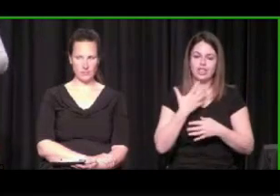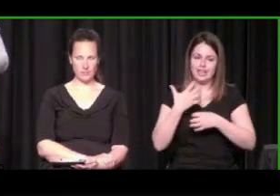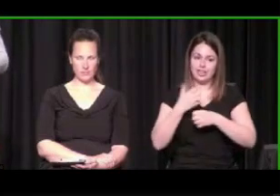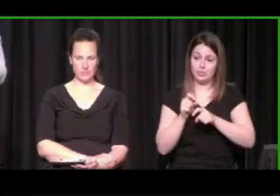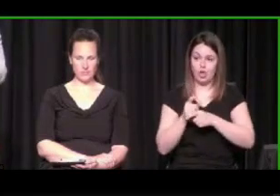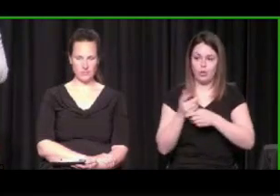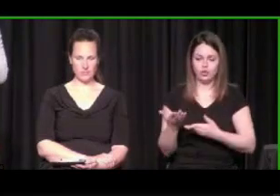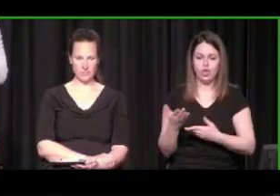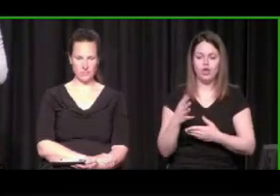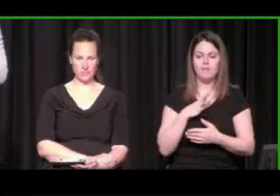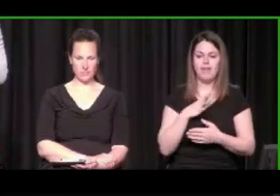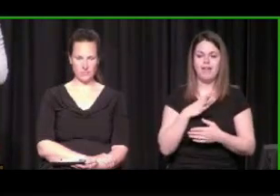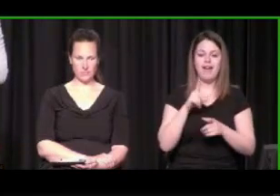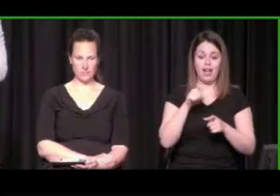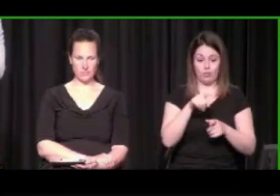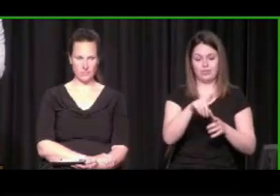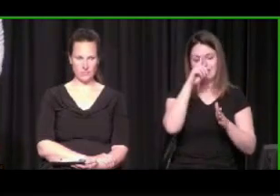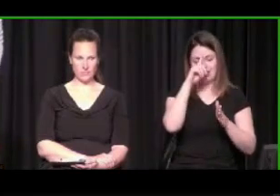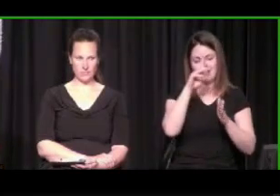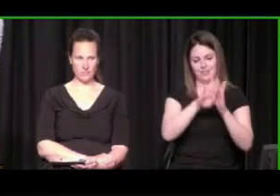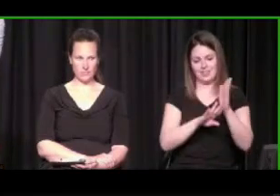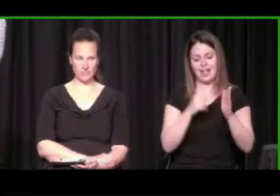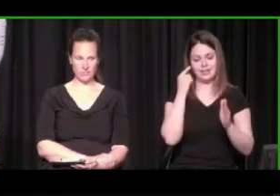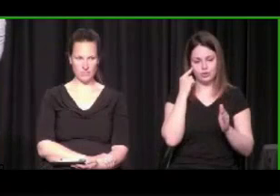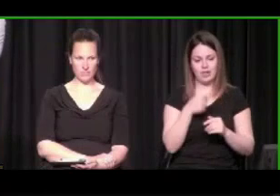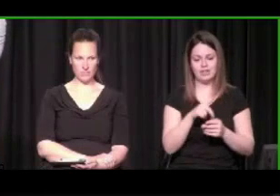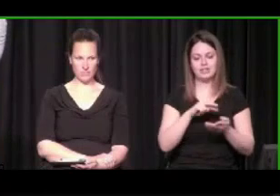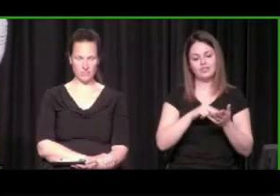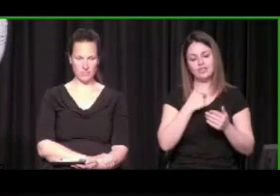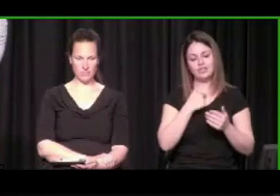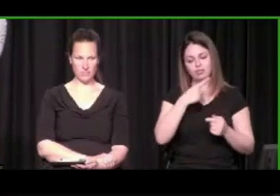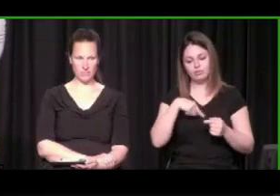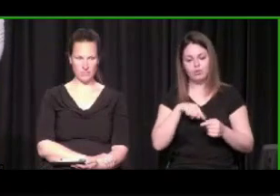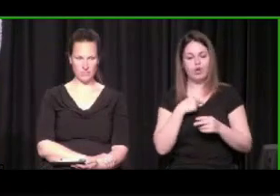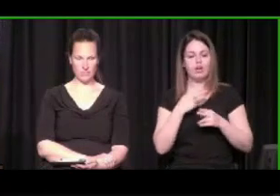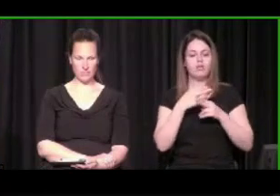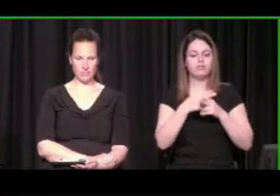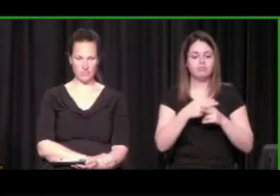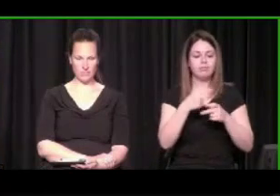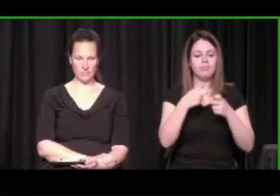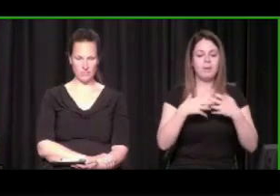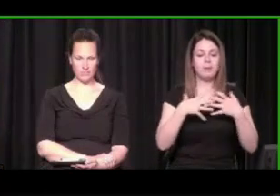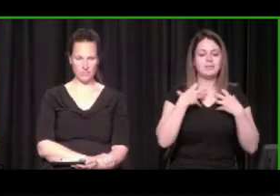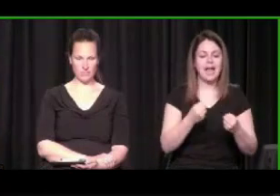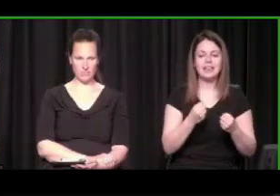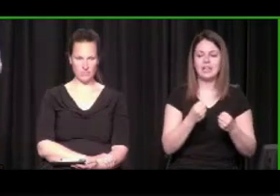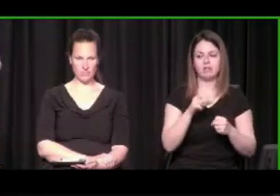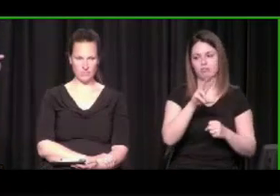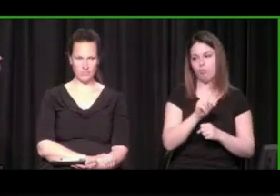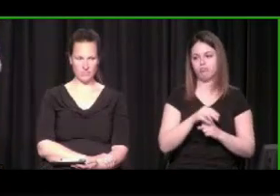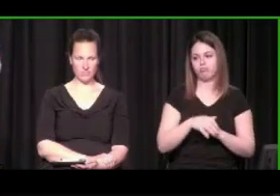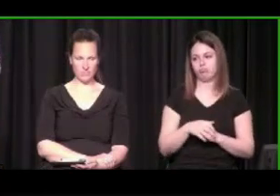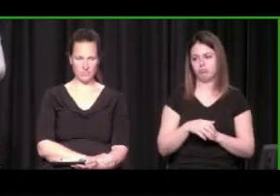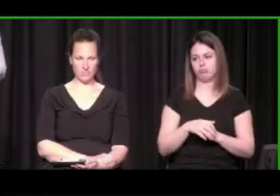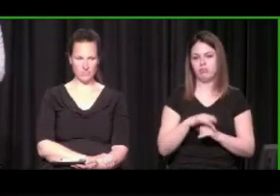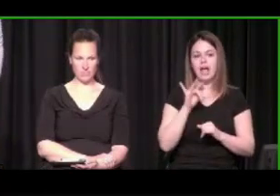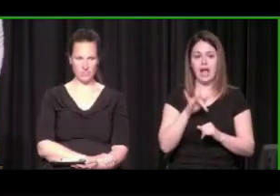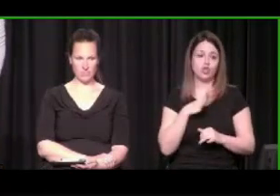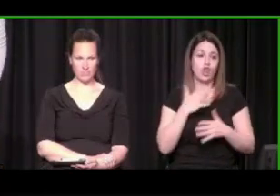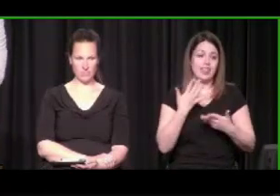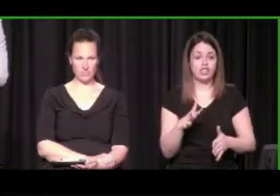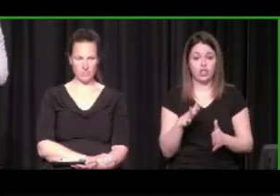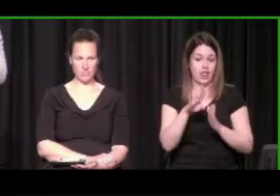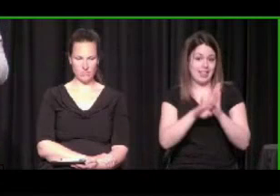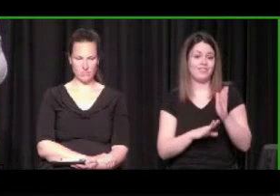mais puisqu'elle a une déficience intellectuelle, on ne va pas nécessairement traiter un problème de santé, puisque de toute façon, elle a une